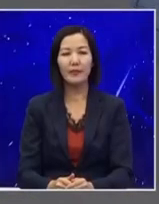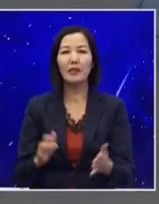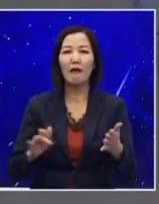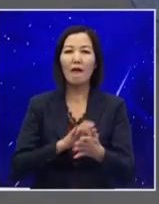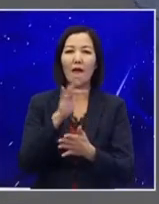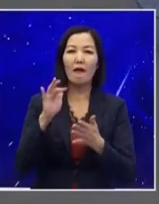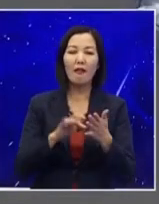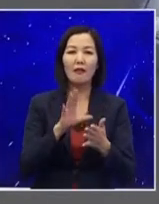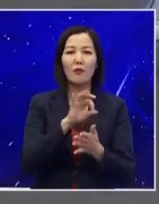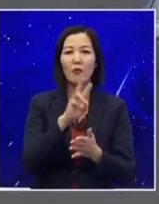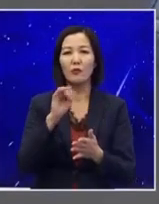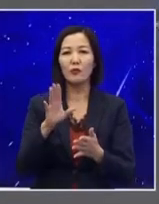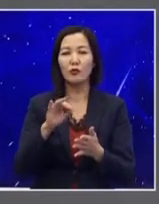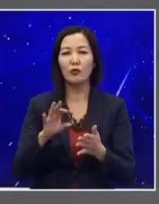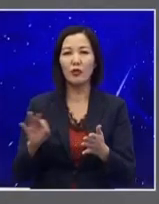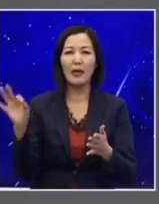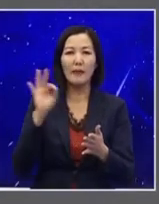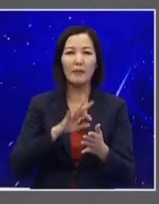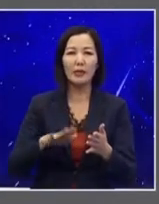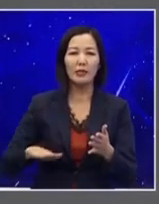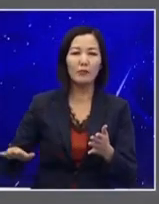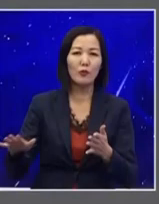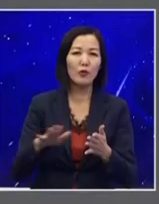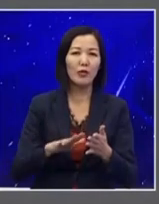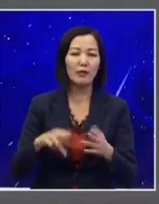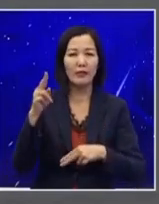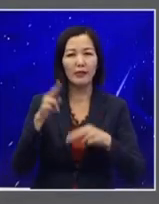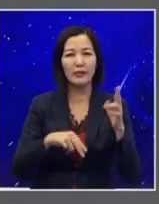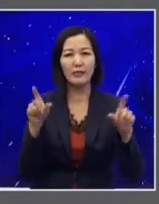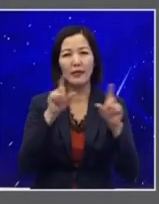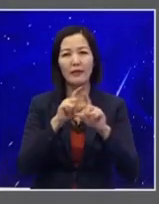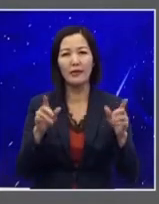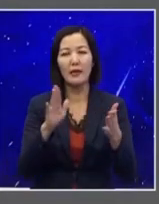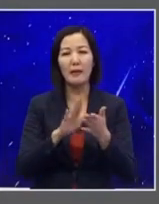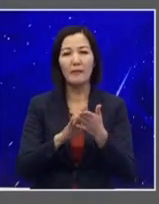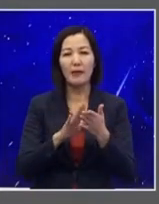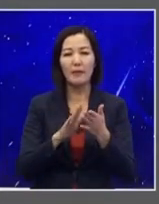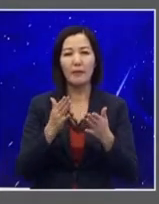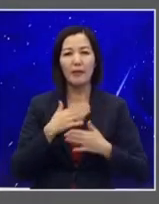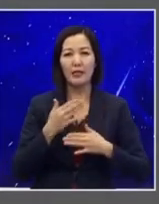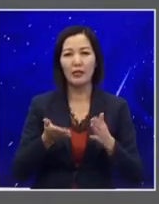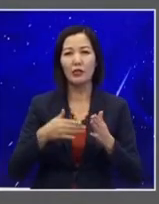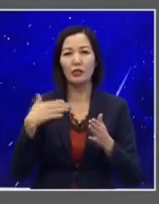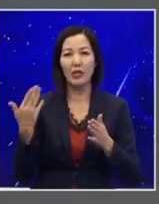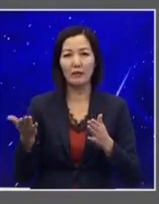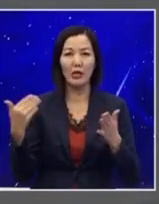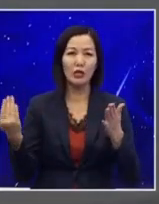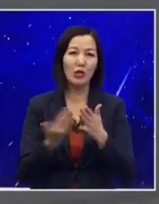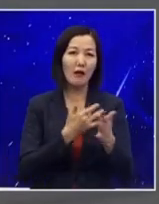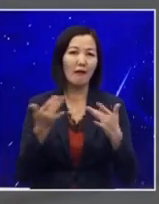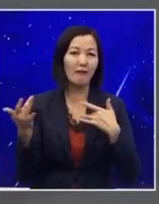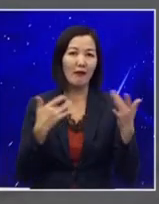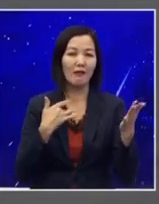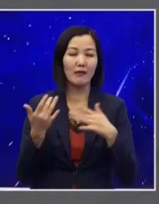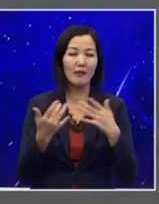Қаланың оңтүстік батыс бөлігінде бой көтерген сәнімен сәулеті келіскен нысандар. Мына менің сол жағымдағы жаңа театр, көктем